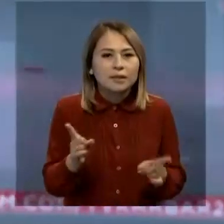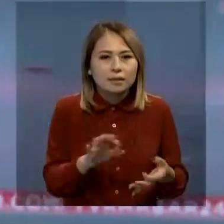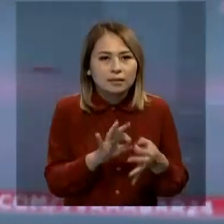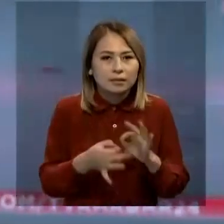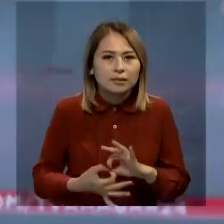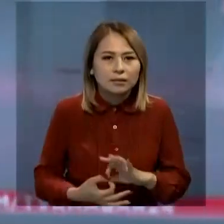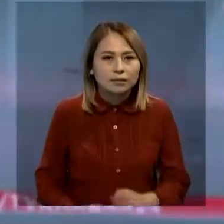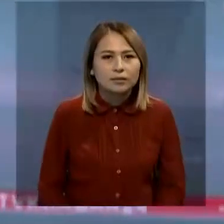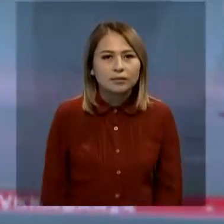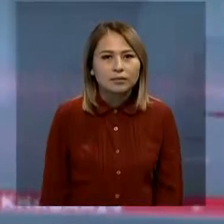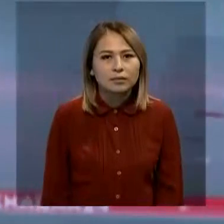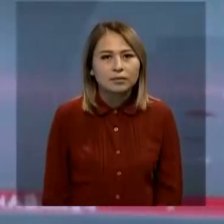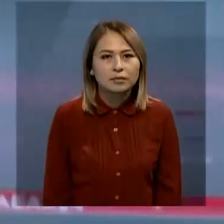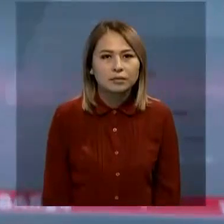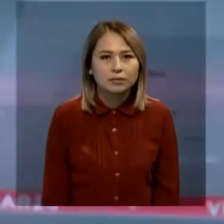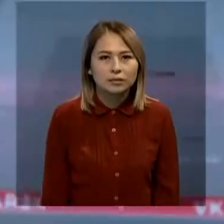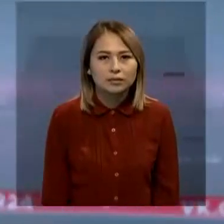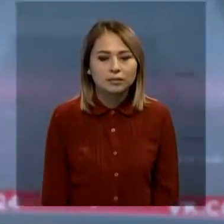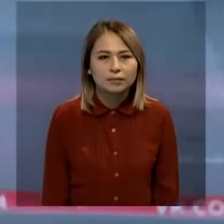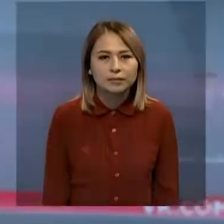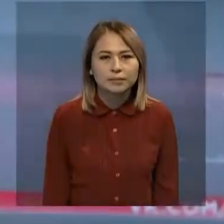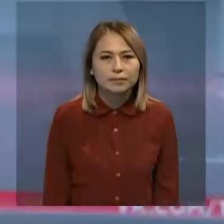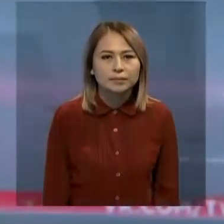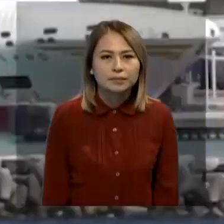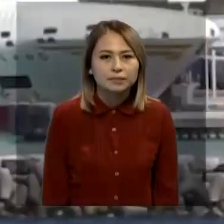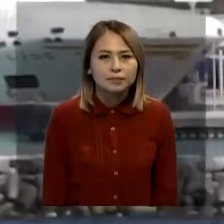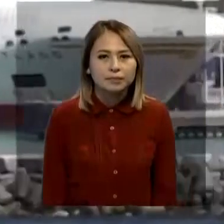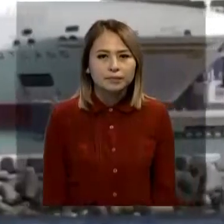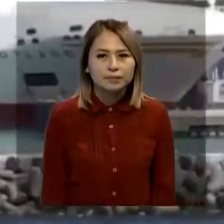неге артты? Ернат Милсұлы тыңдайық.